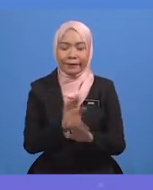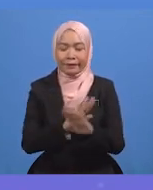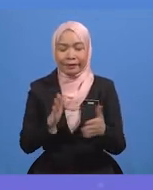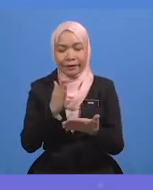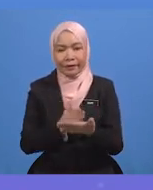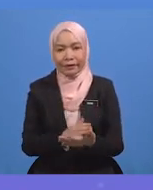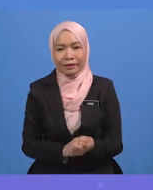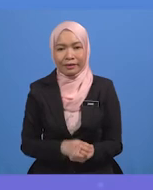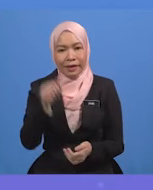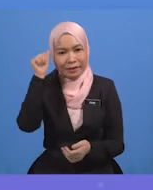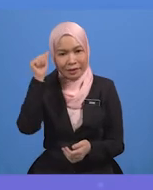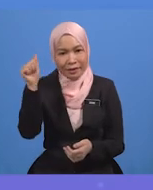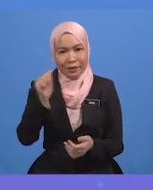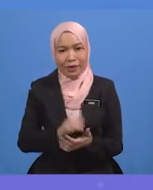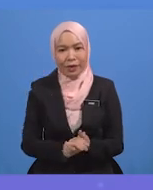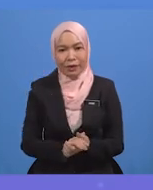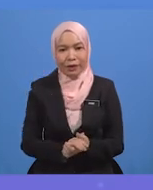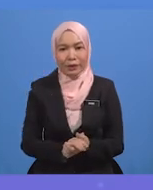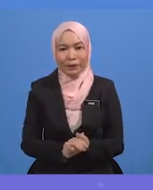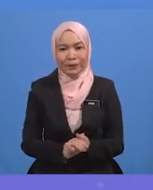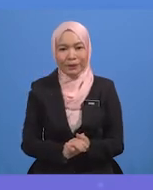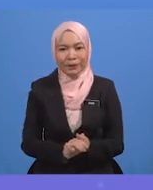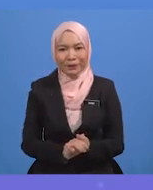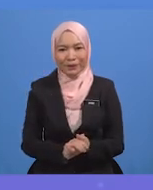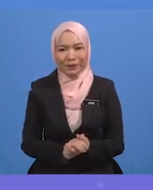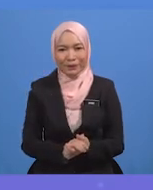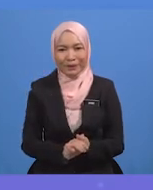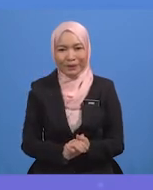Ila liqa wa ma'assalama. Sekian wabillahi